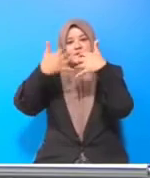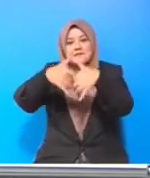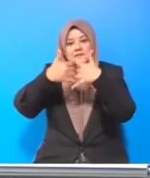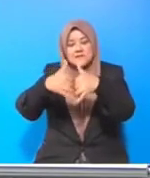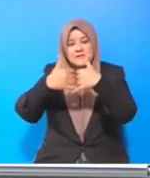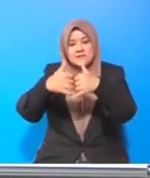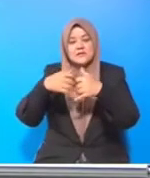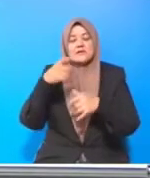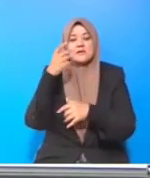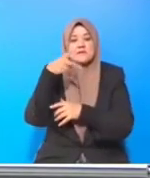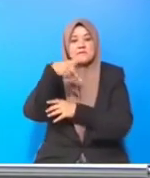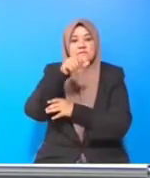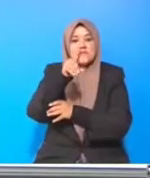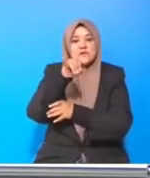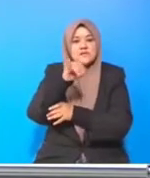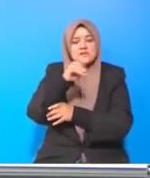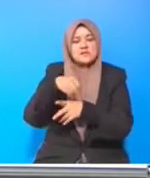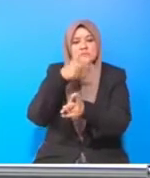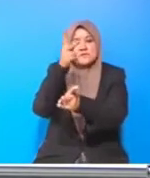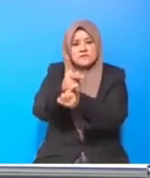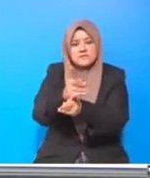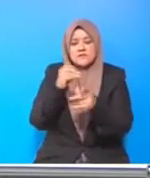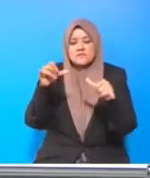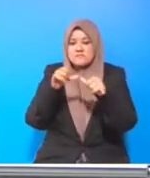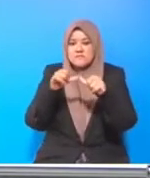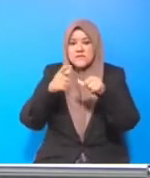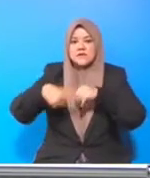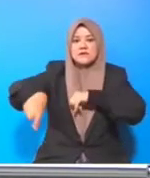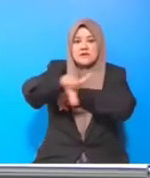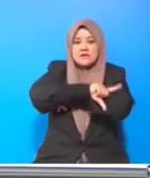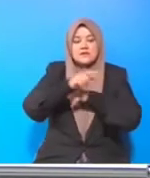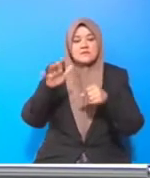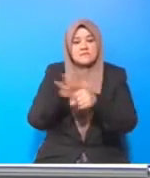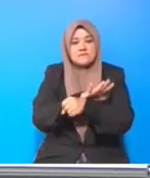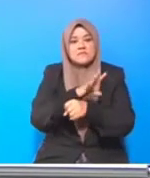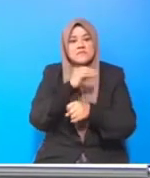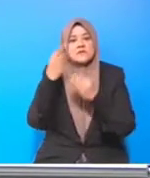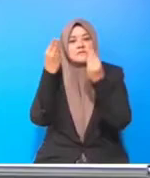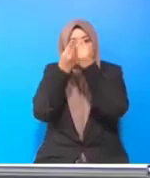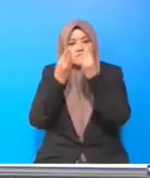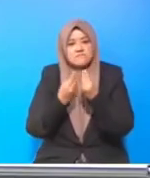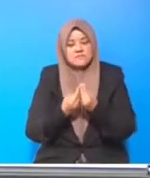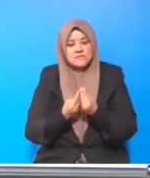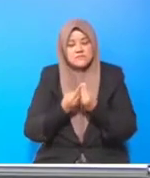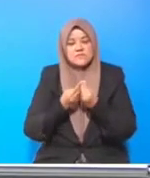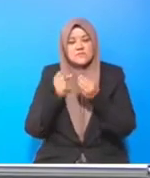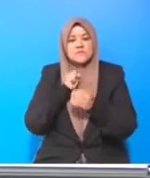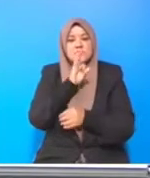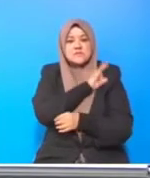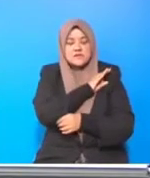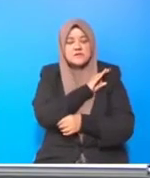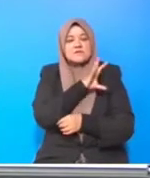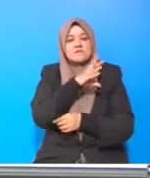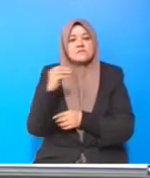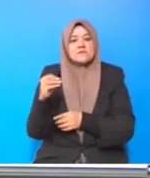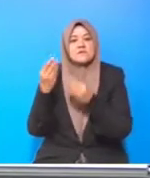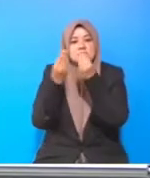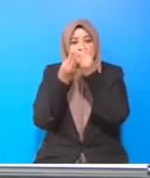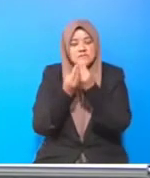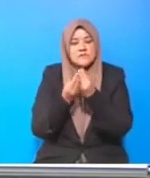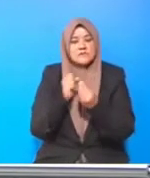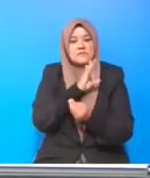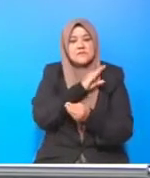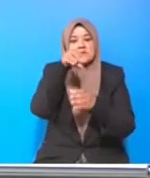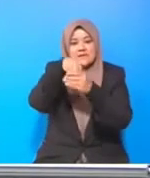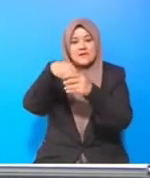kelam benih padi ppsitif menyimpan benih padi keluasan ladang yang mencukupi bilangan penyedih ladang yang mencukupi dan juga bilangan